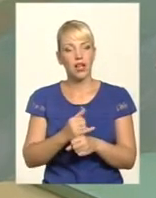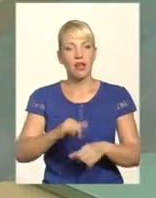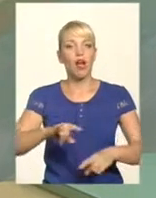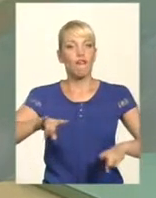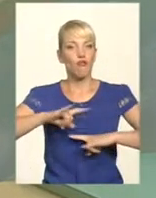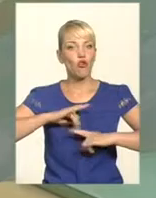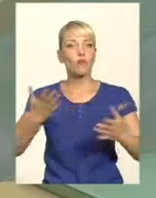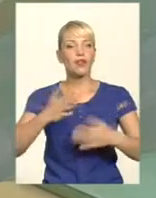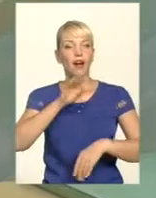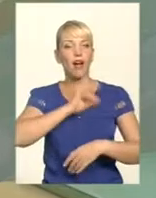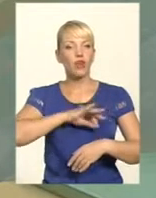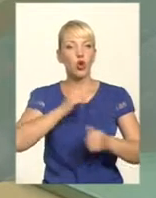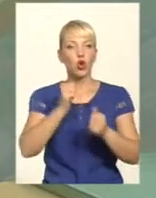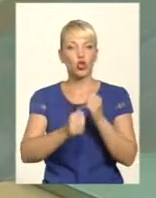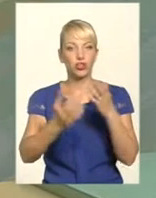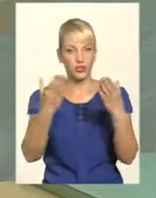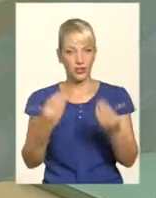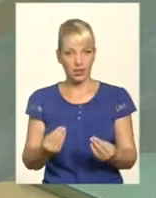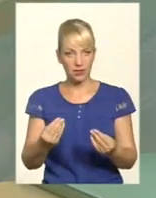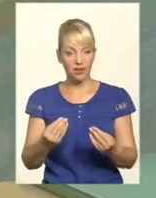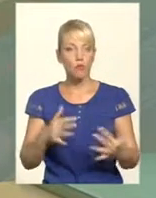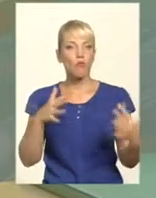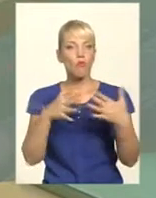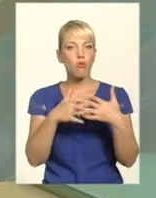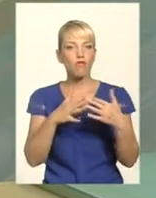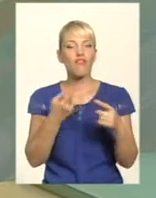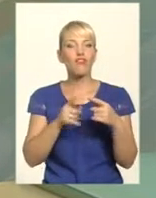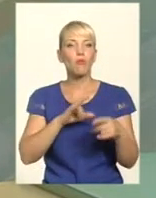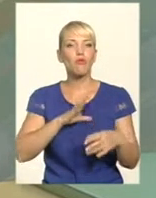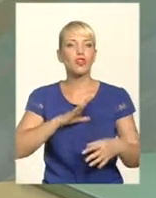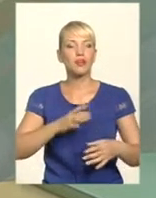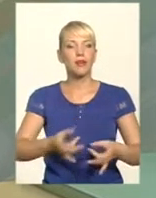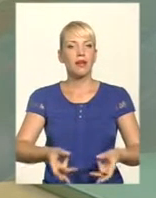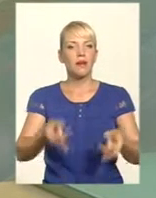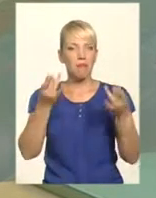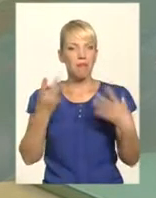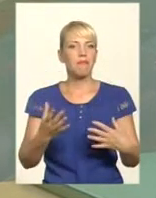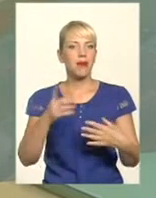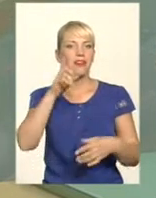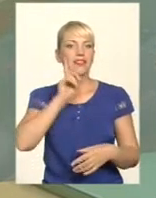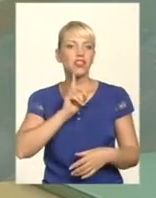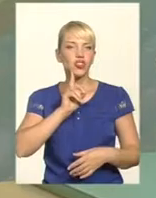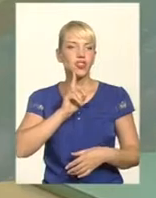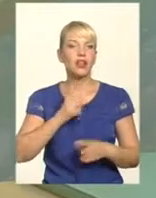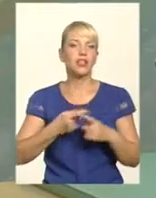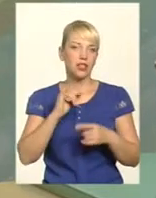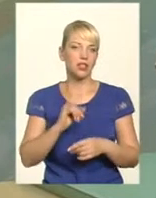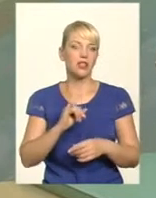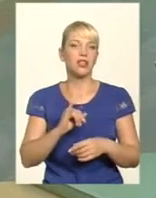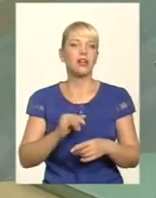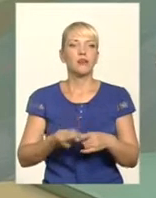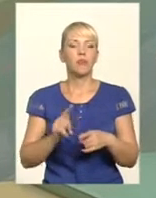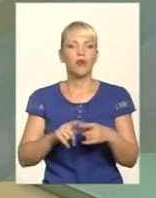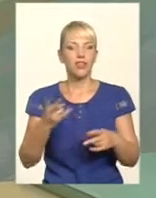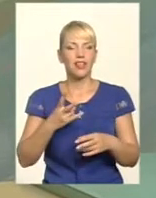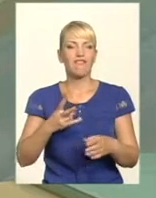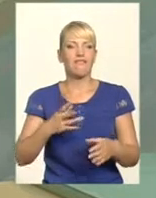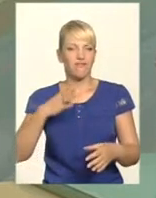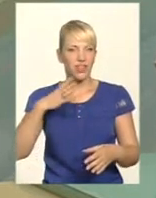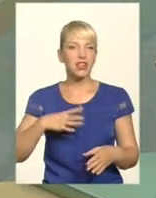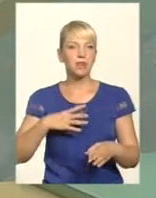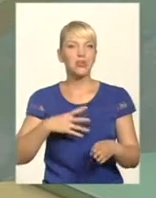яка використовується, скажімо, як бойова, вона має бути практична, вона має витримувати те навантаження, вона має